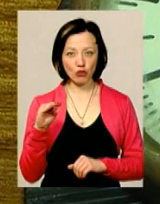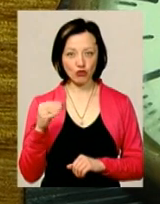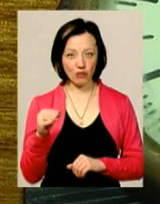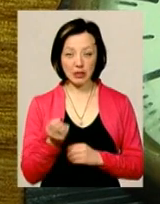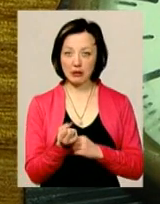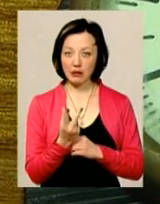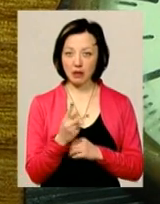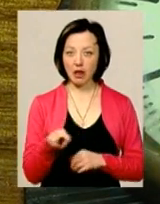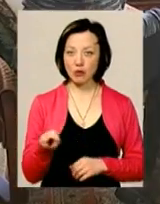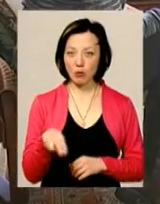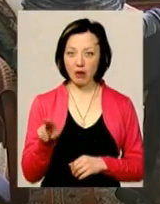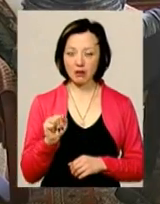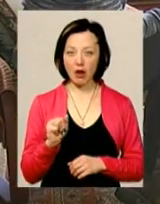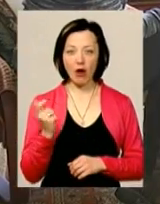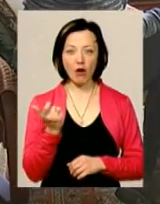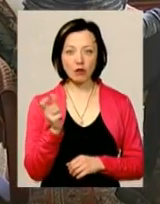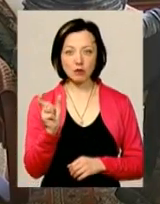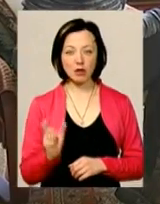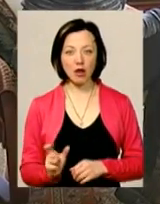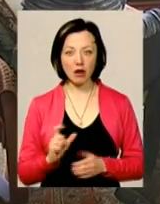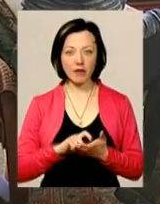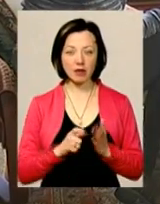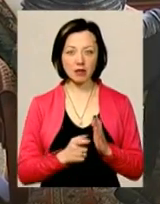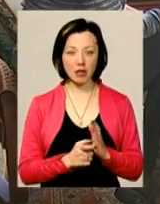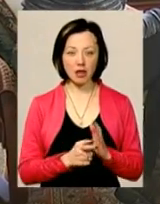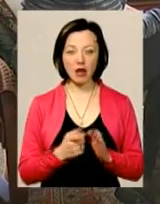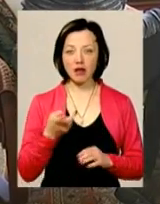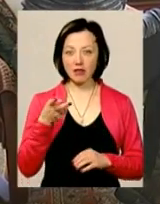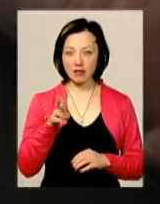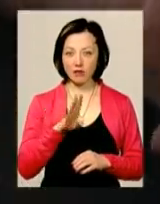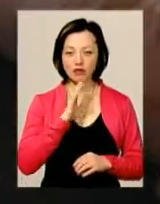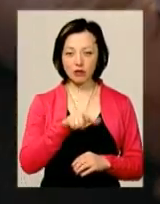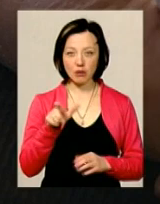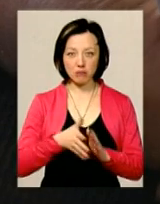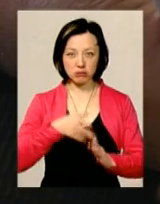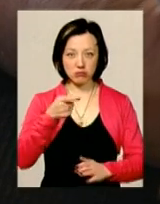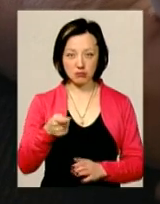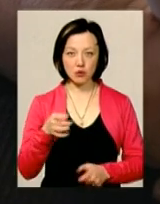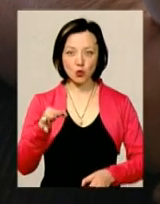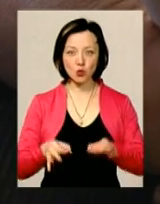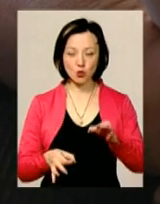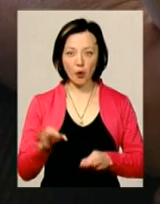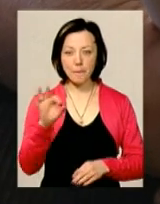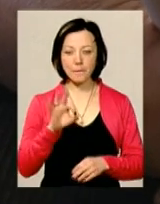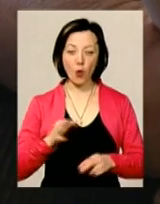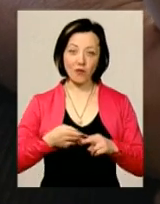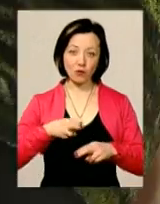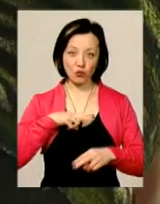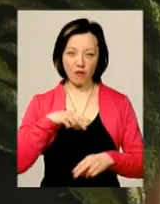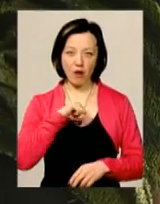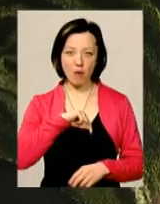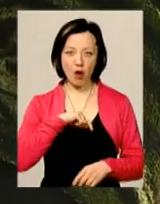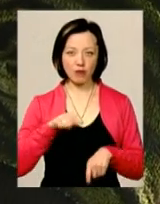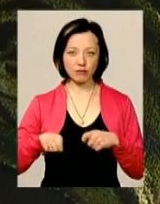жовтня – 13 листопада. Господарка у селі Валентина Кравець – одна з двох позивачок, які у листопаді звернулися до суду про відшкодування їм